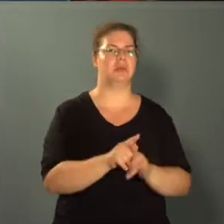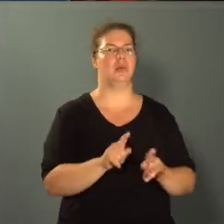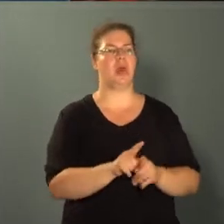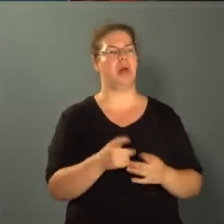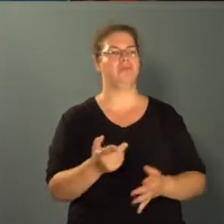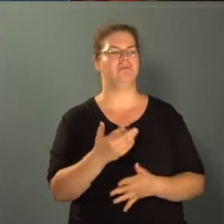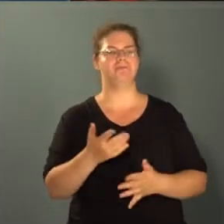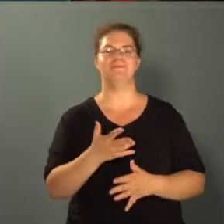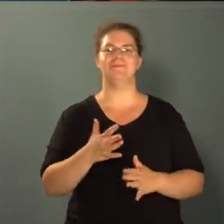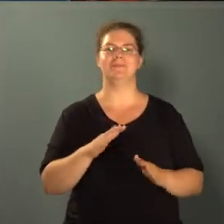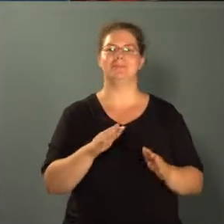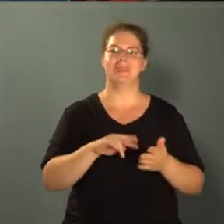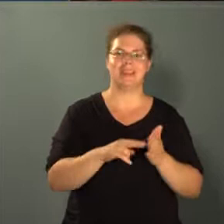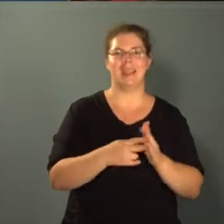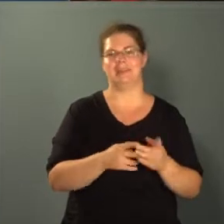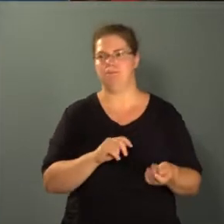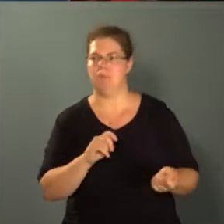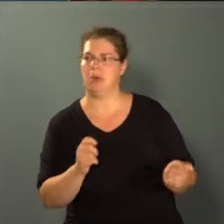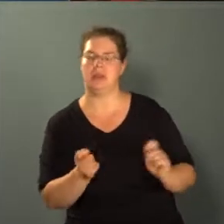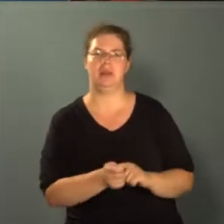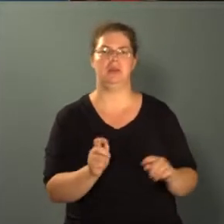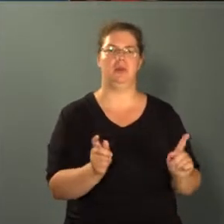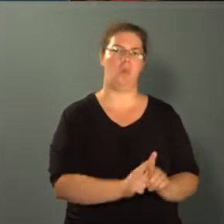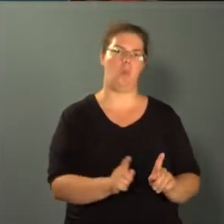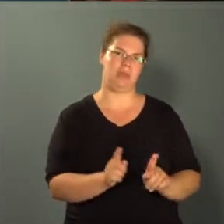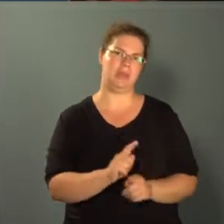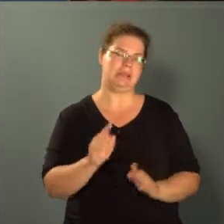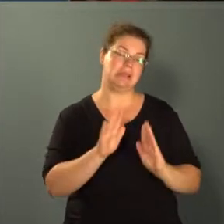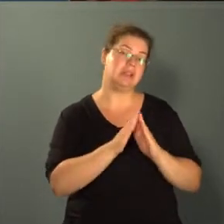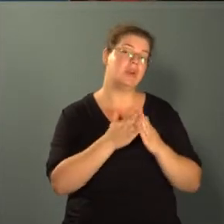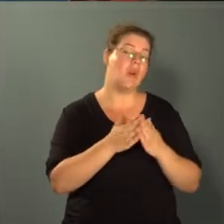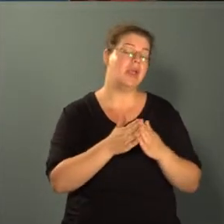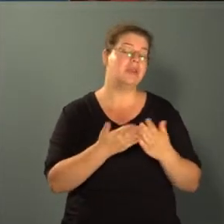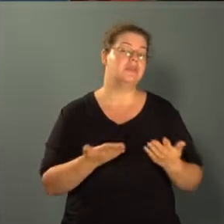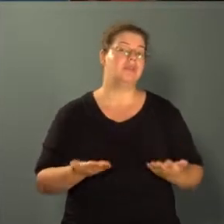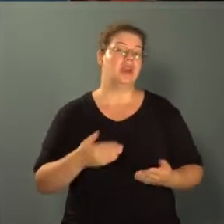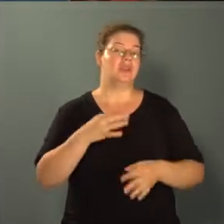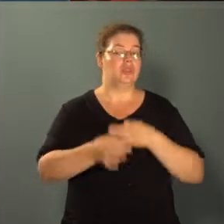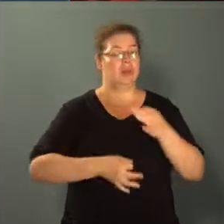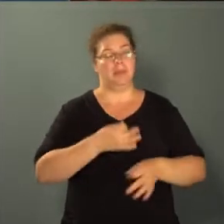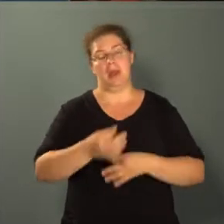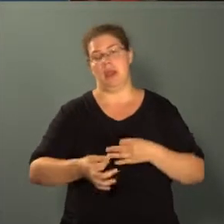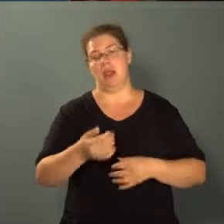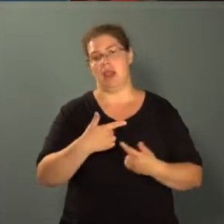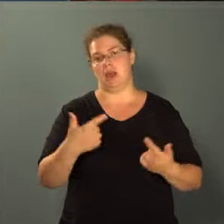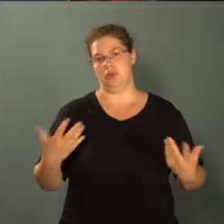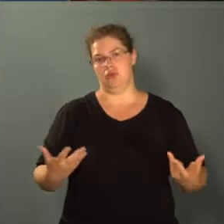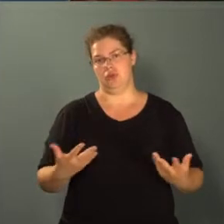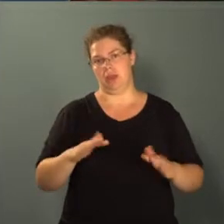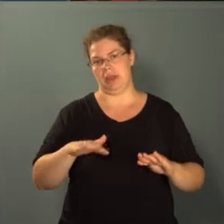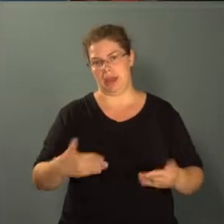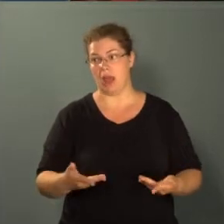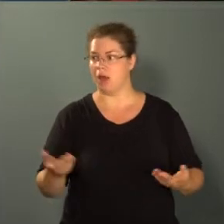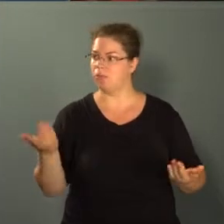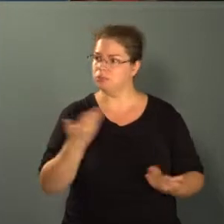olyan szerkezetet átalakítottak ugyanilyen könyves cserebere lehetőségé,